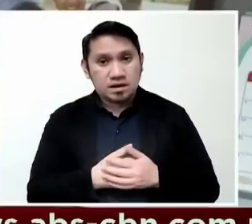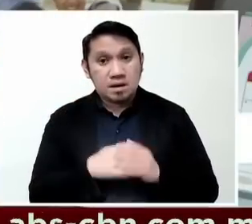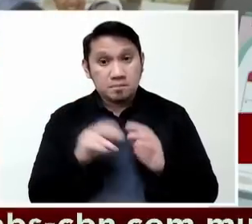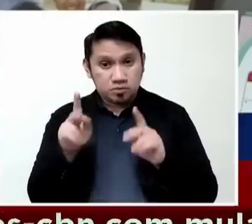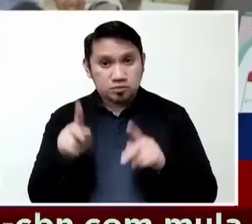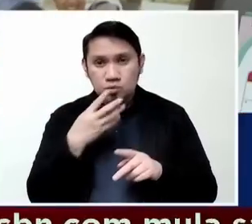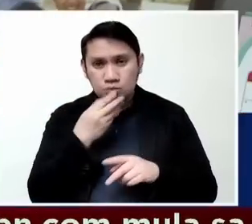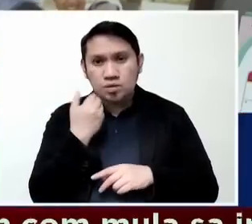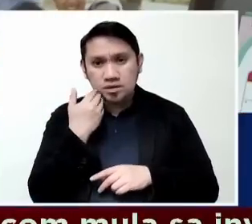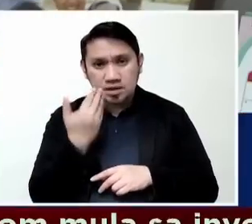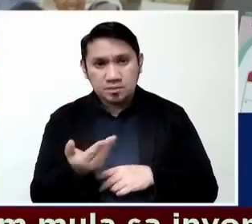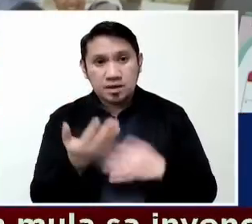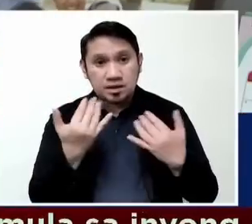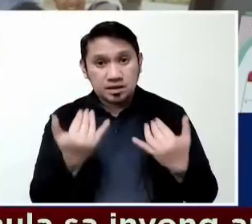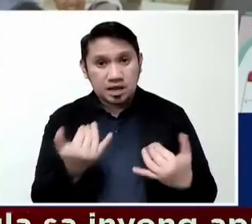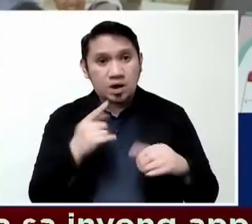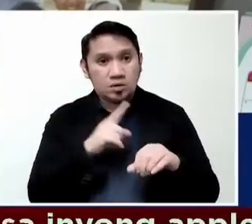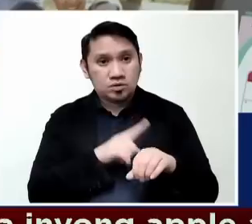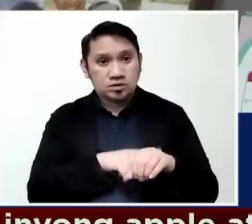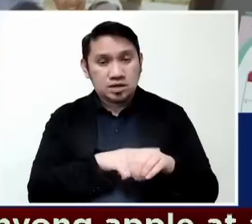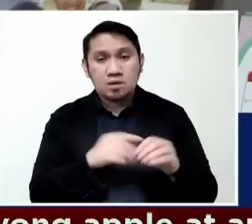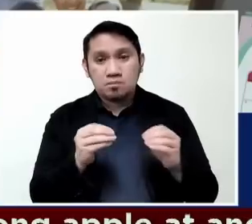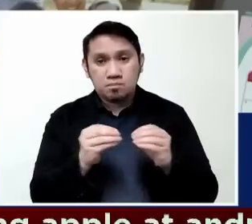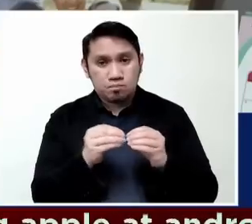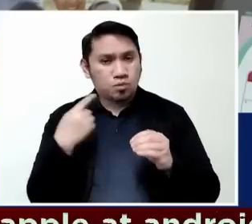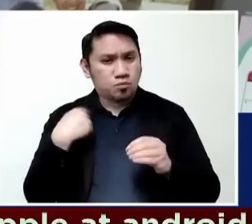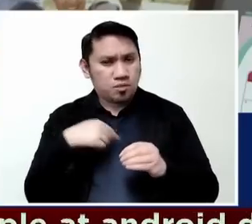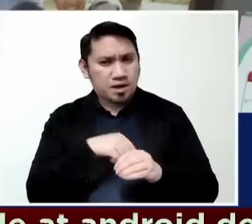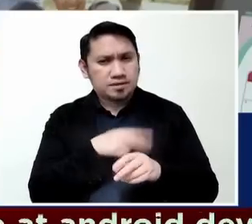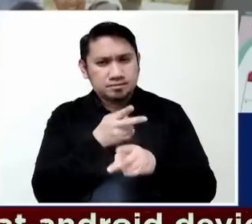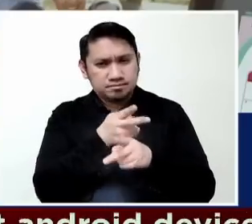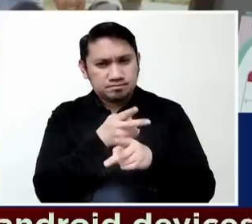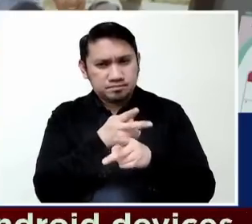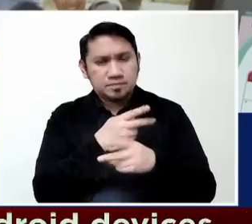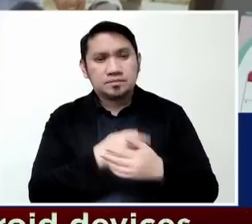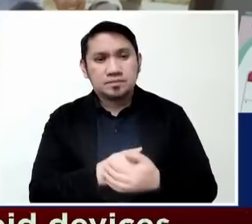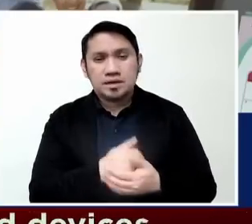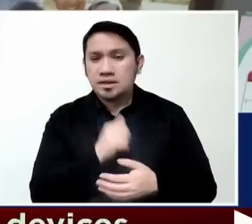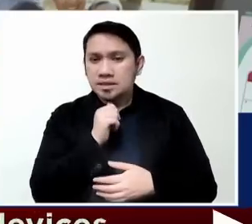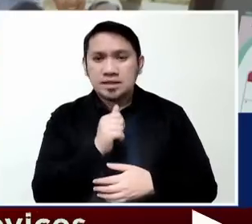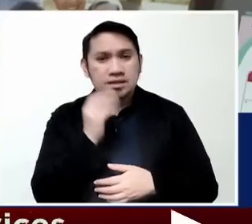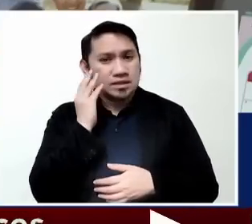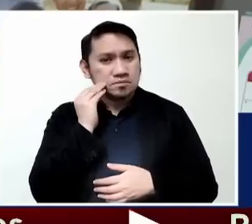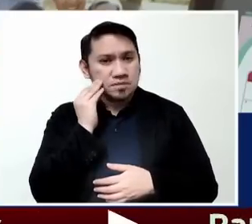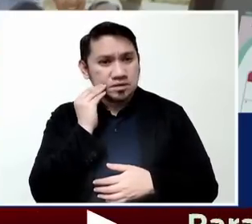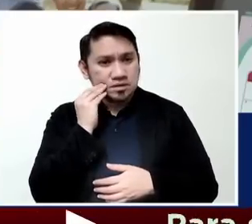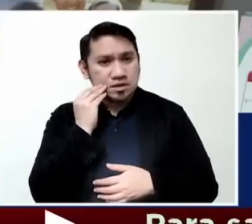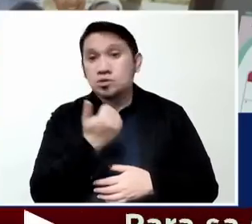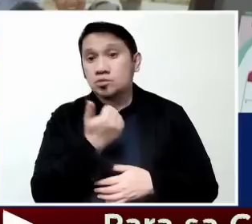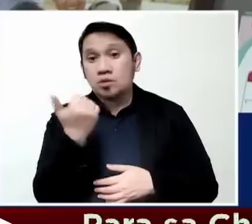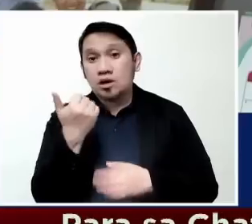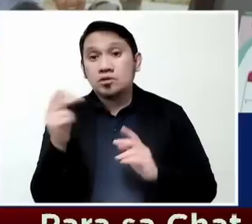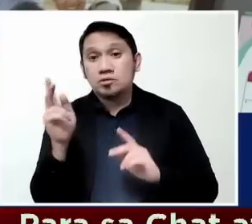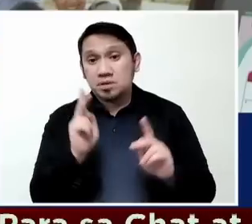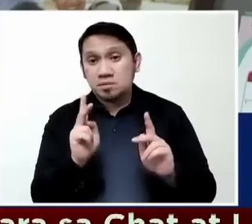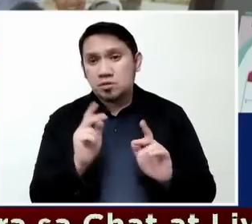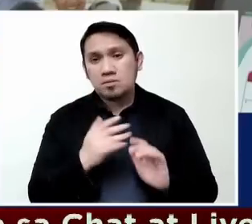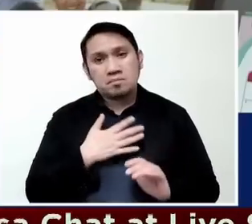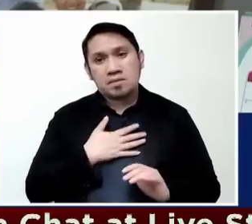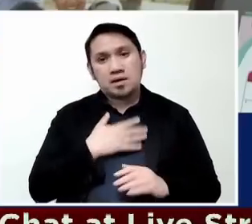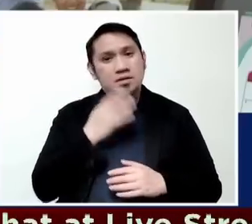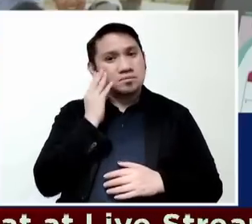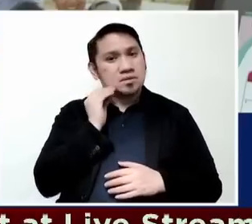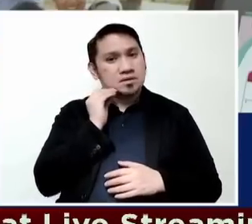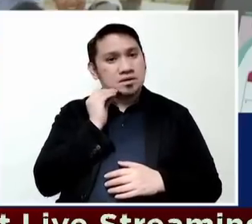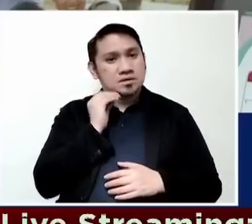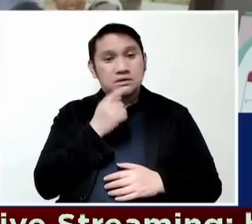ito yung time na dapat mas maging vigilant tayo. Ayokong maranasan ng iba yung naranasan ng family ko na